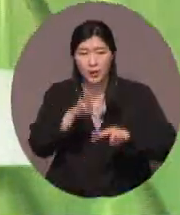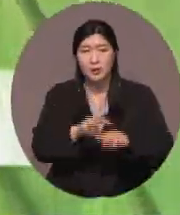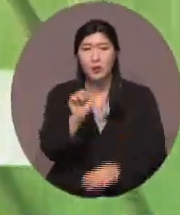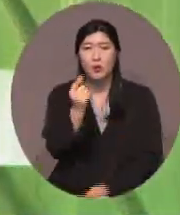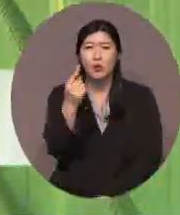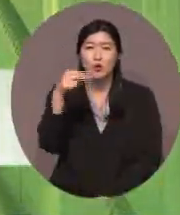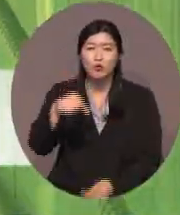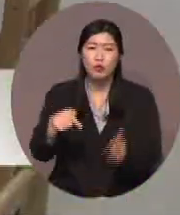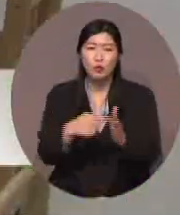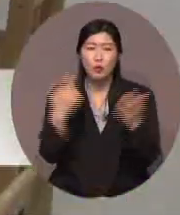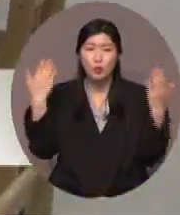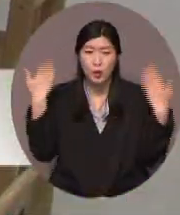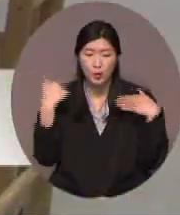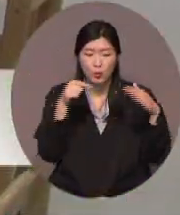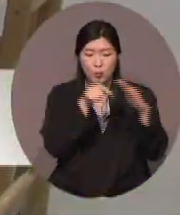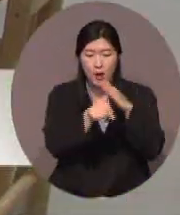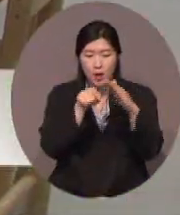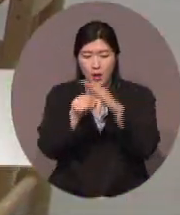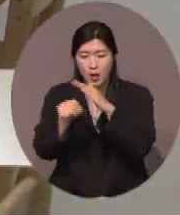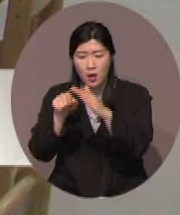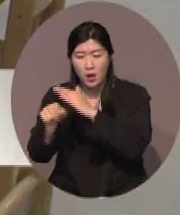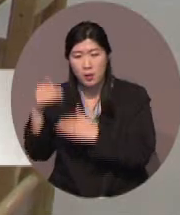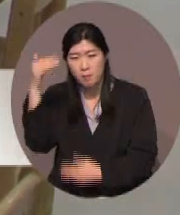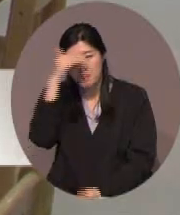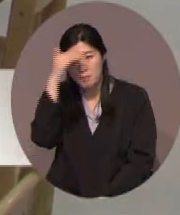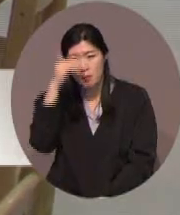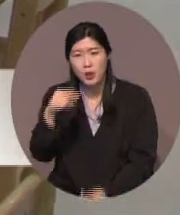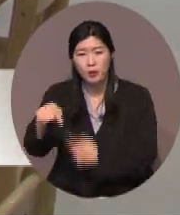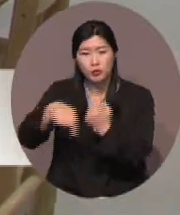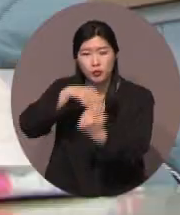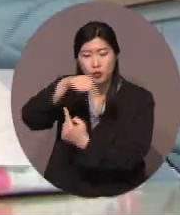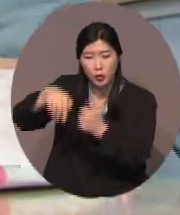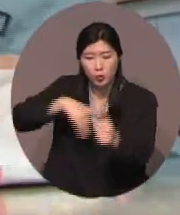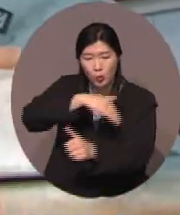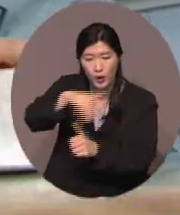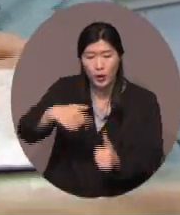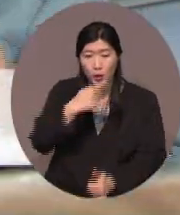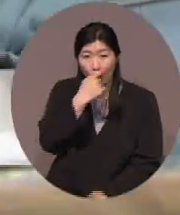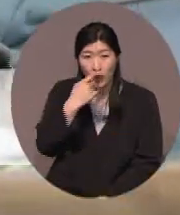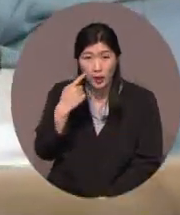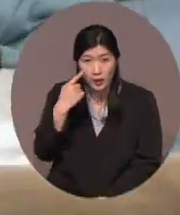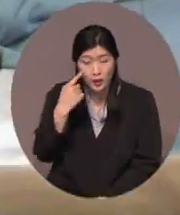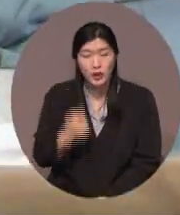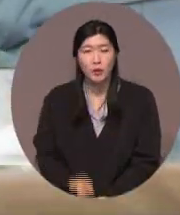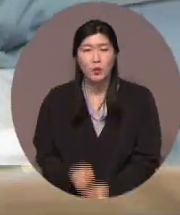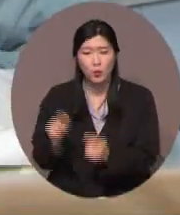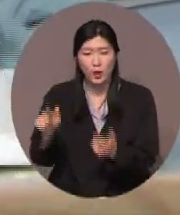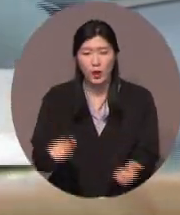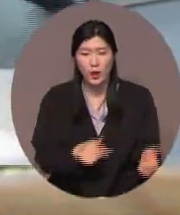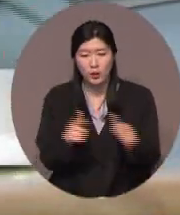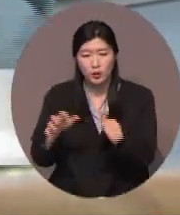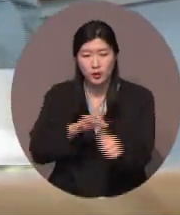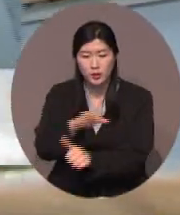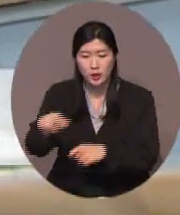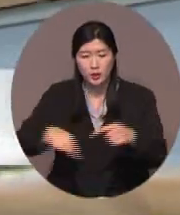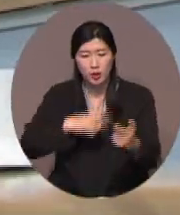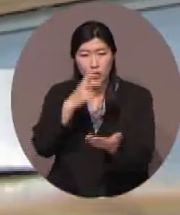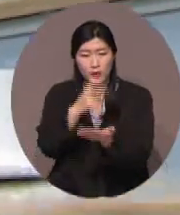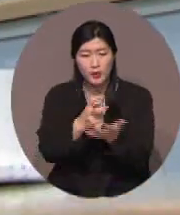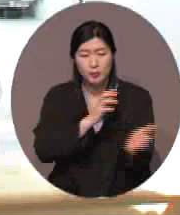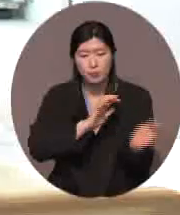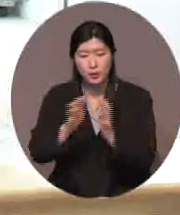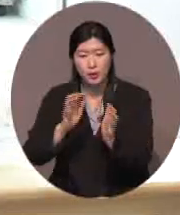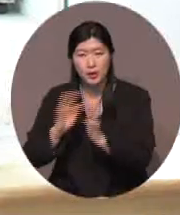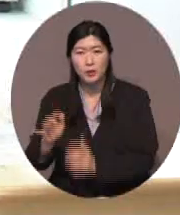호수초등학교를 방문해 겨울방학 중 초등 돌봄교실 운영 현황을 점검하고 늘봄 학교 정책 간담회를